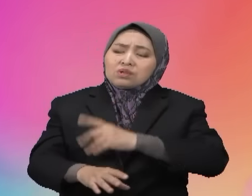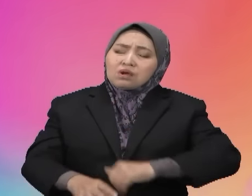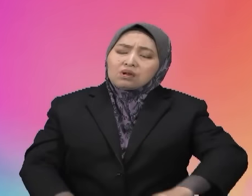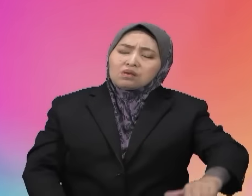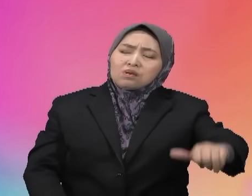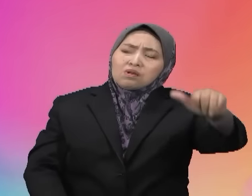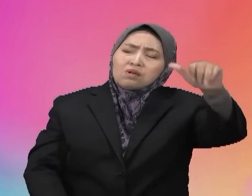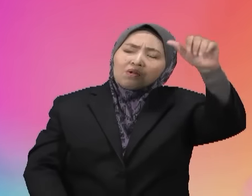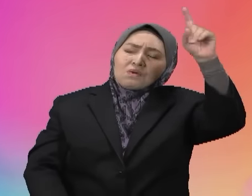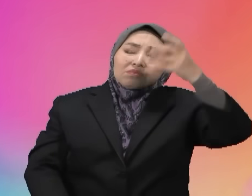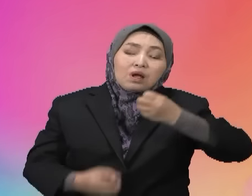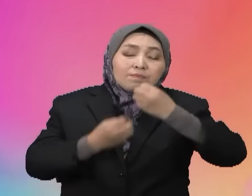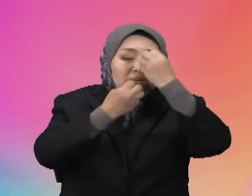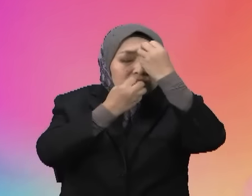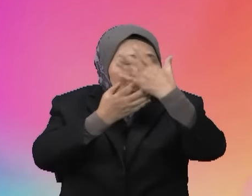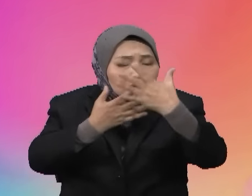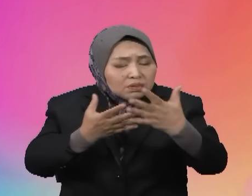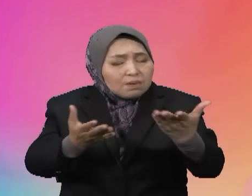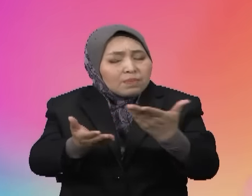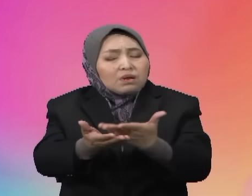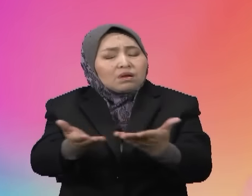fayunabbi'ukum bima